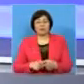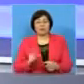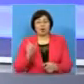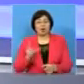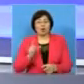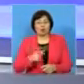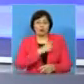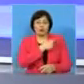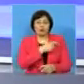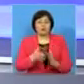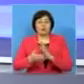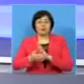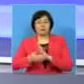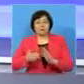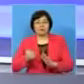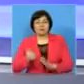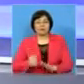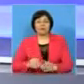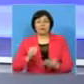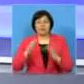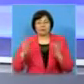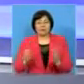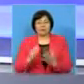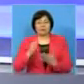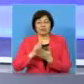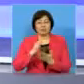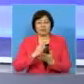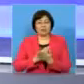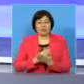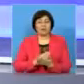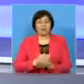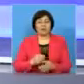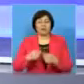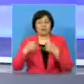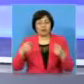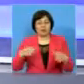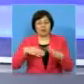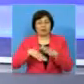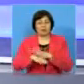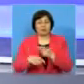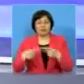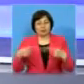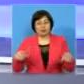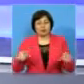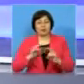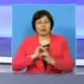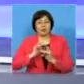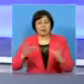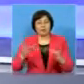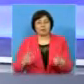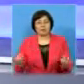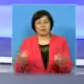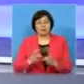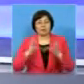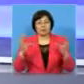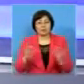белых халатах призывают граждан твердо придерживаться санитарных правил, отказаться от проведения свадеб и прочих торжеств. Особенно необходимо